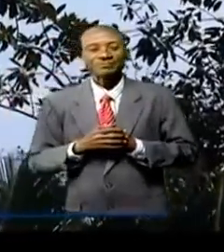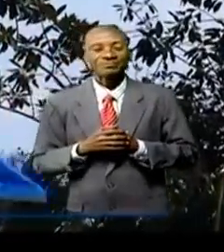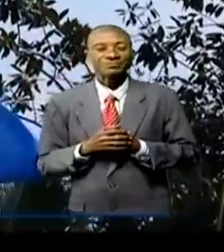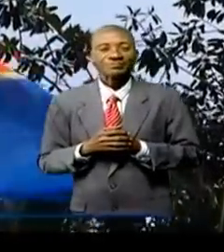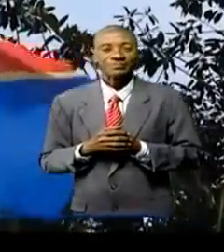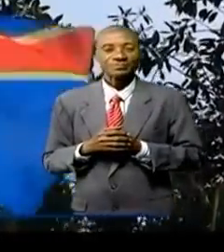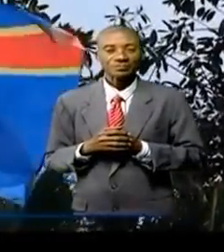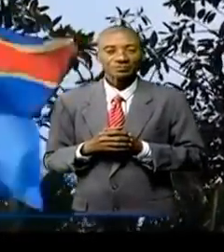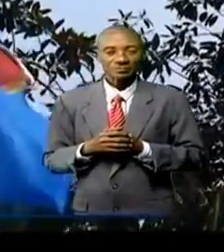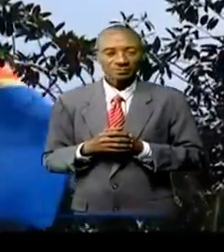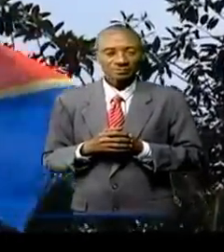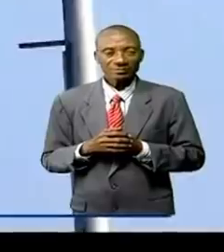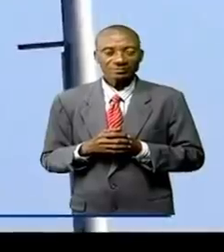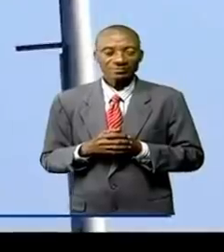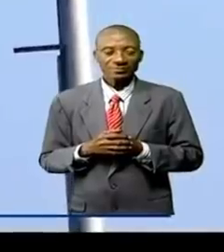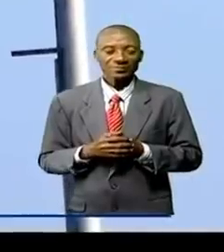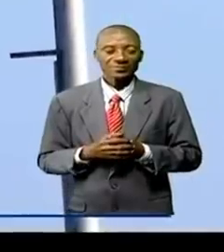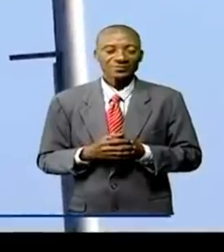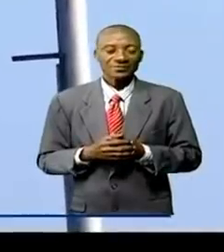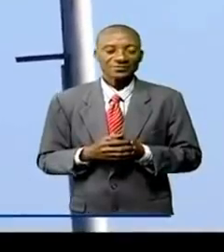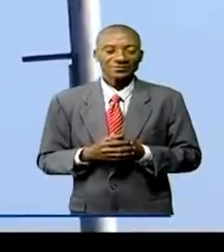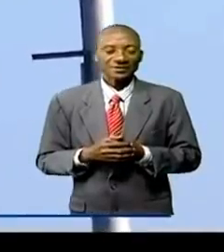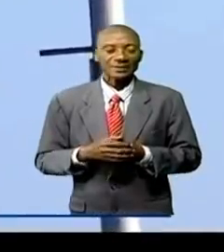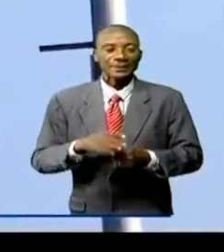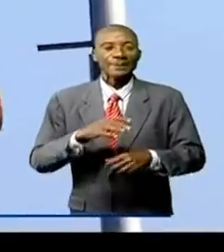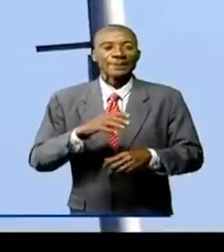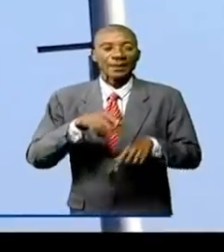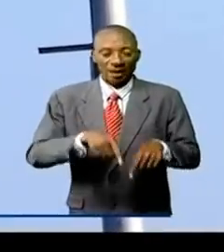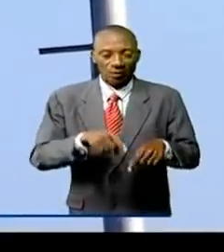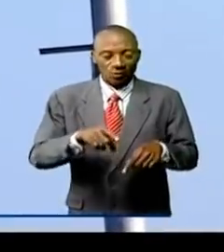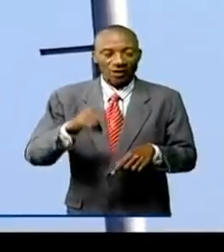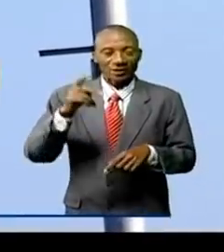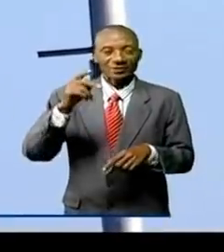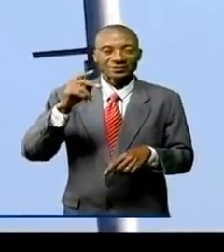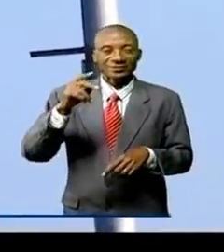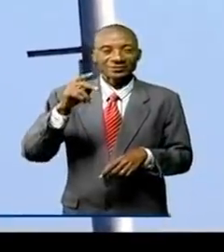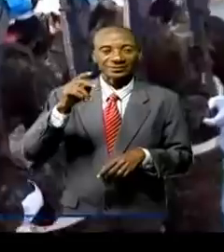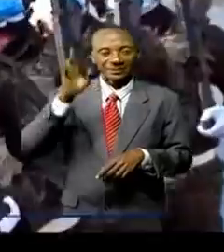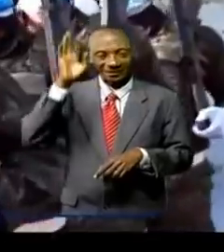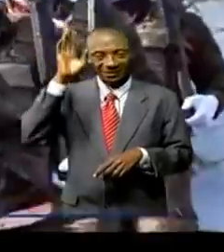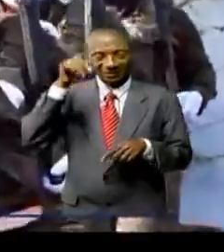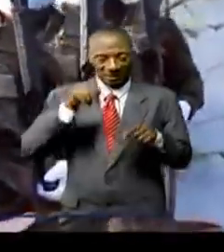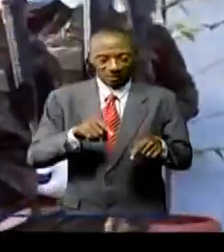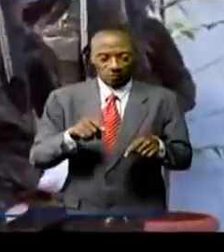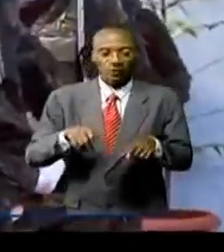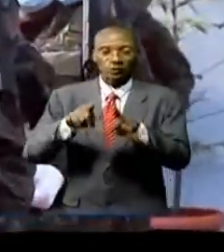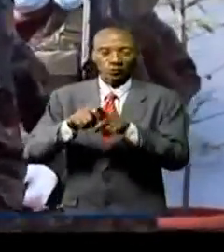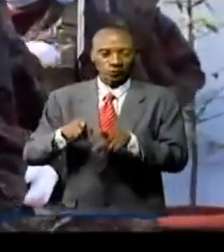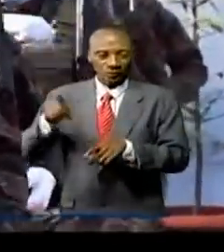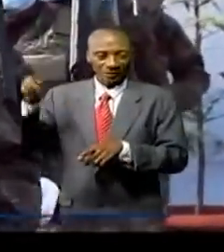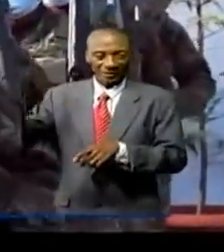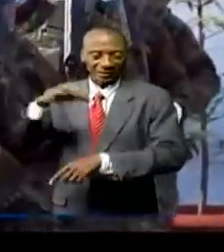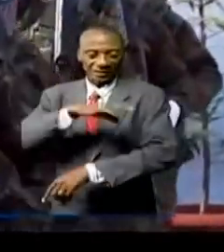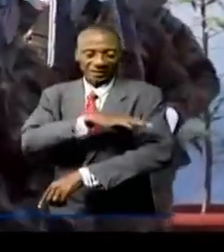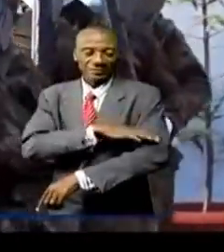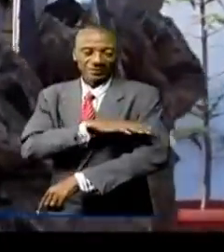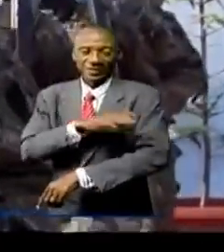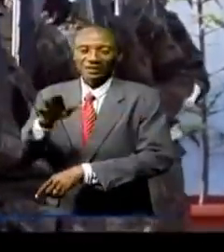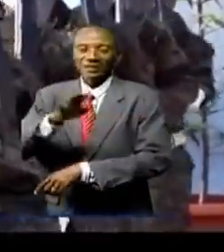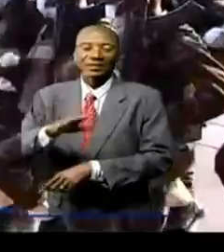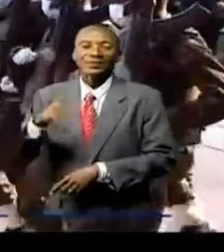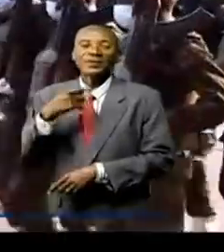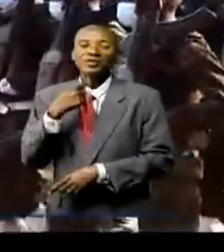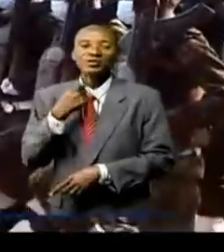Entre Kinshasa et Ankara, c'est la vieille amitié qui reprend vie avec vigueur. Quatre mois après la tenue du sommet